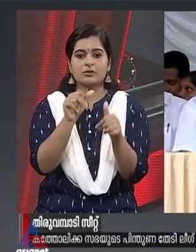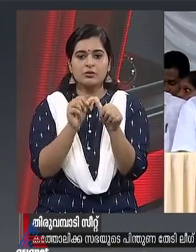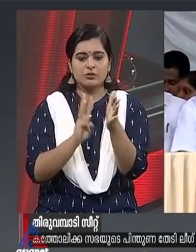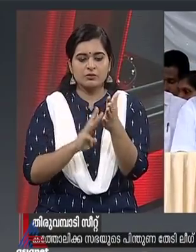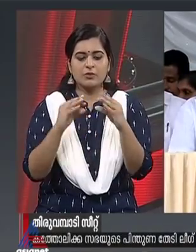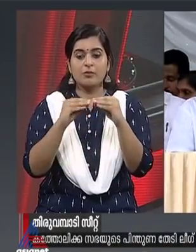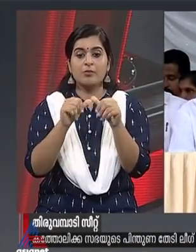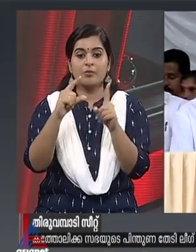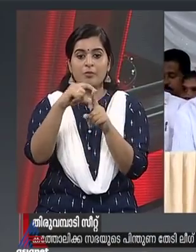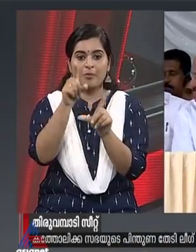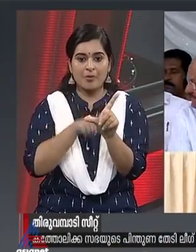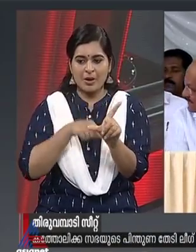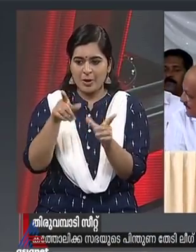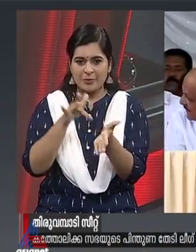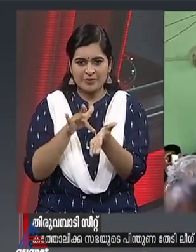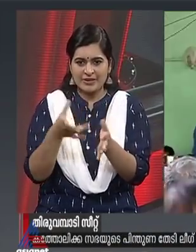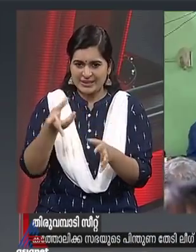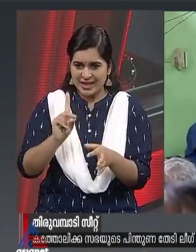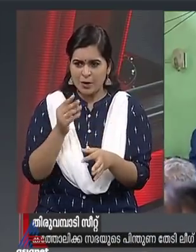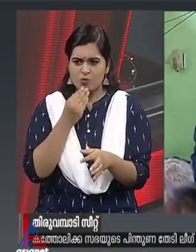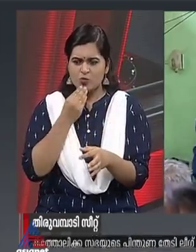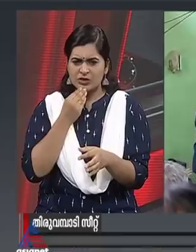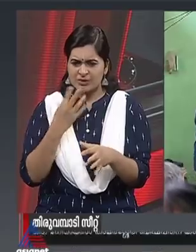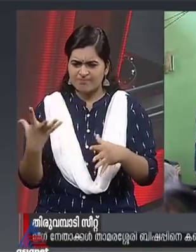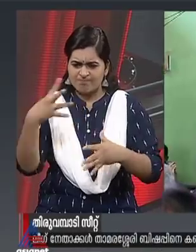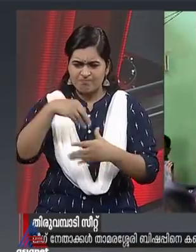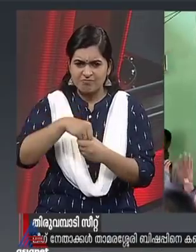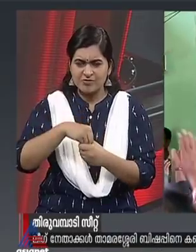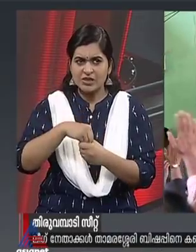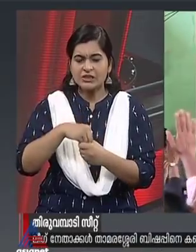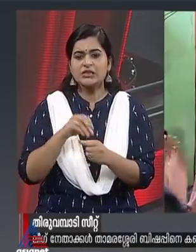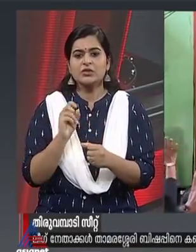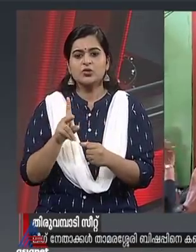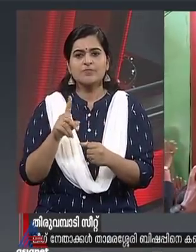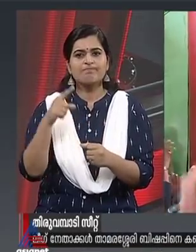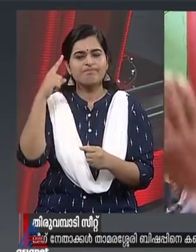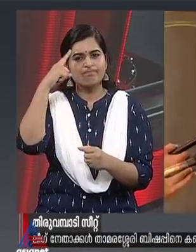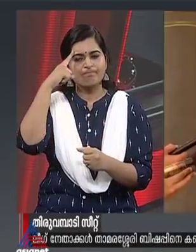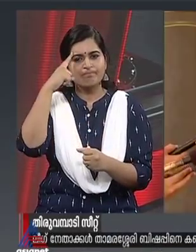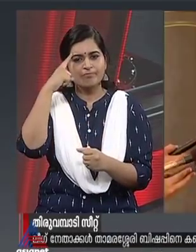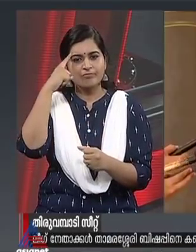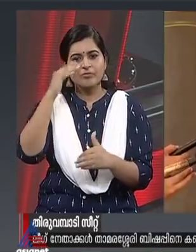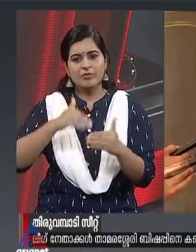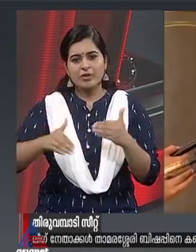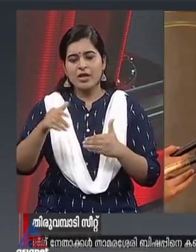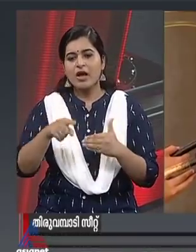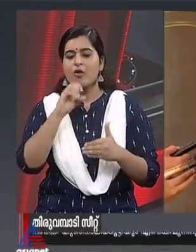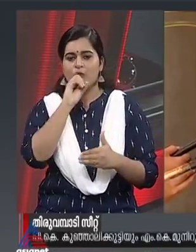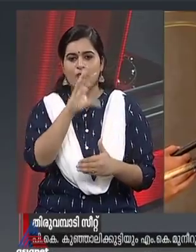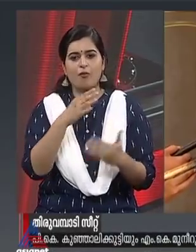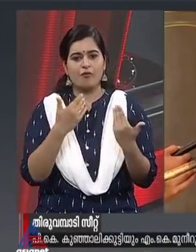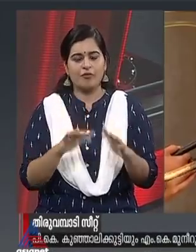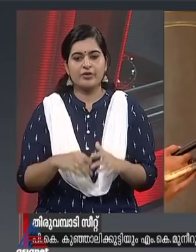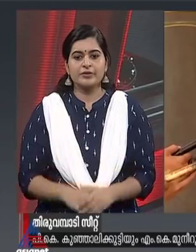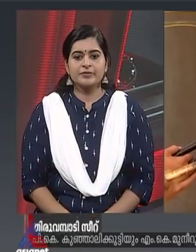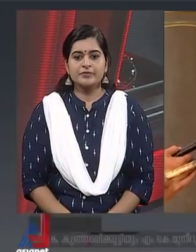വഴങ്ങിയില്ല. തിരുവമ്പാടിയിൽ വീണ്ടും മത്സരിക്കേണ്ടി വന്ന രാഷ്ട്രീയ സാഹചര്യം ലീഗ് നേതാക്കൾ രൂപത നേതൃത്വത്തെ അറിയിച്ചു. പക്ഷെ ഇന്നത്തെ സ്ഥിതിയിൽ